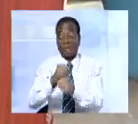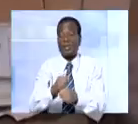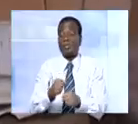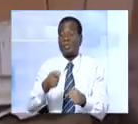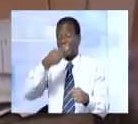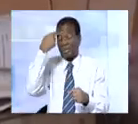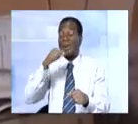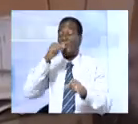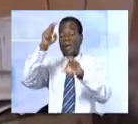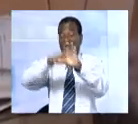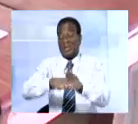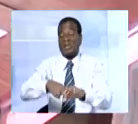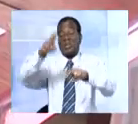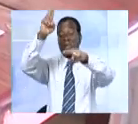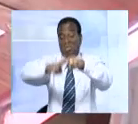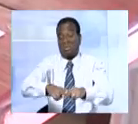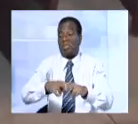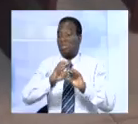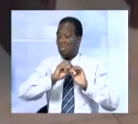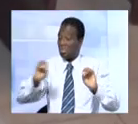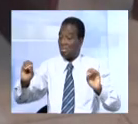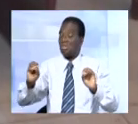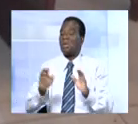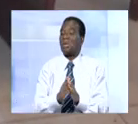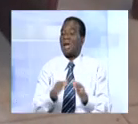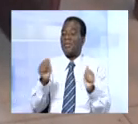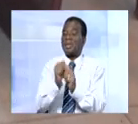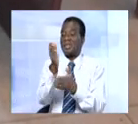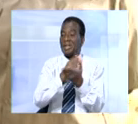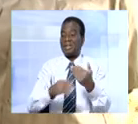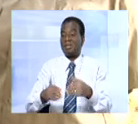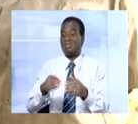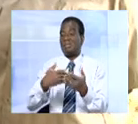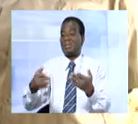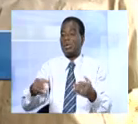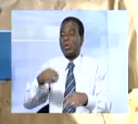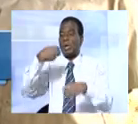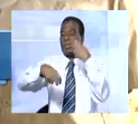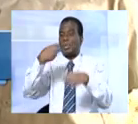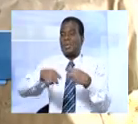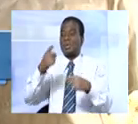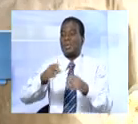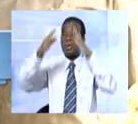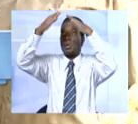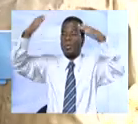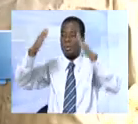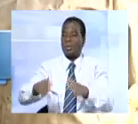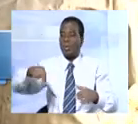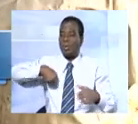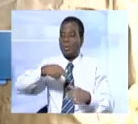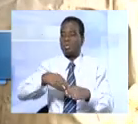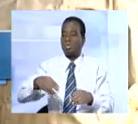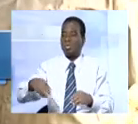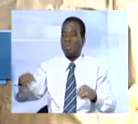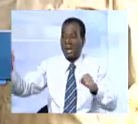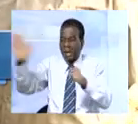de mobilier et équipement, avec certains matériels de travail encore sommaires. On a un problème de bâtiment. Nous sommes entassés